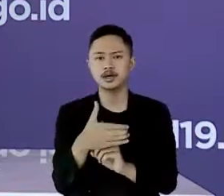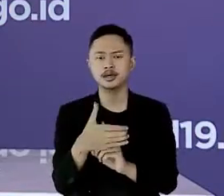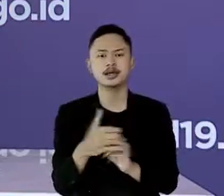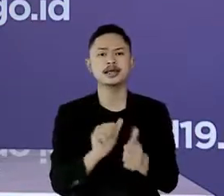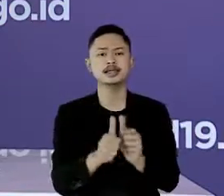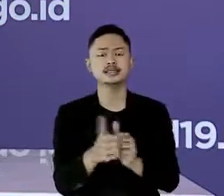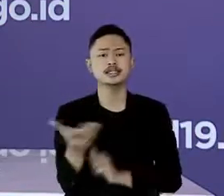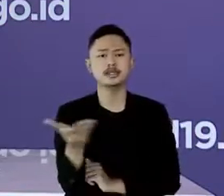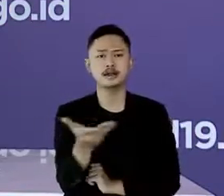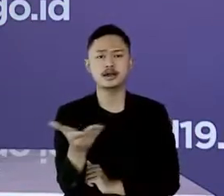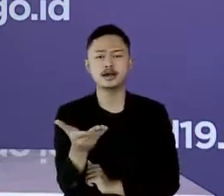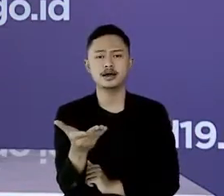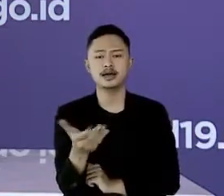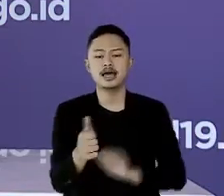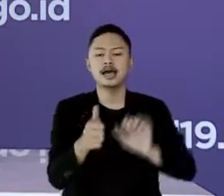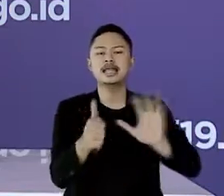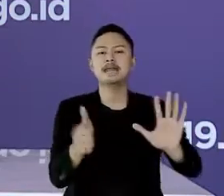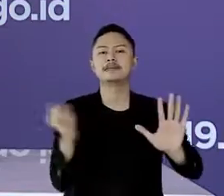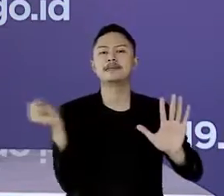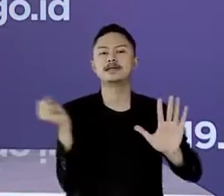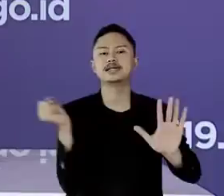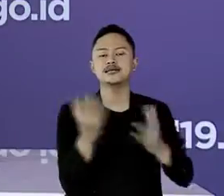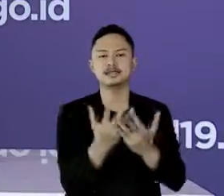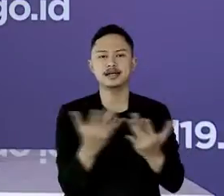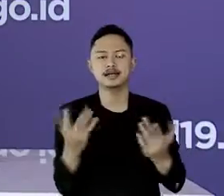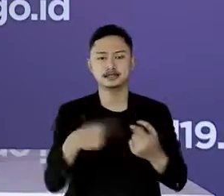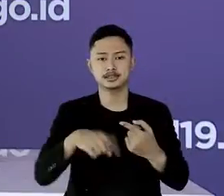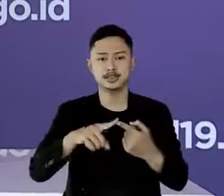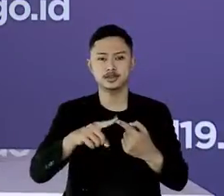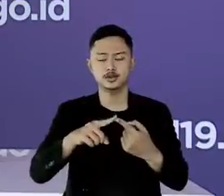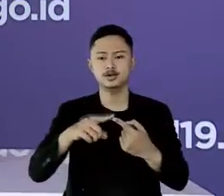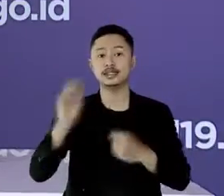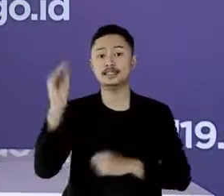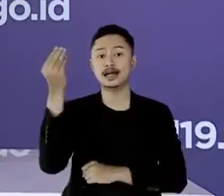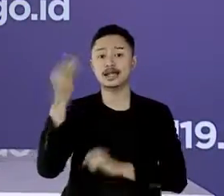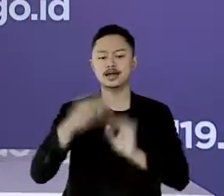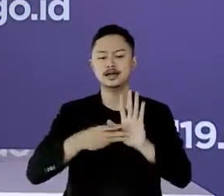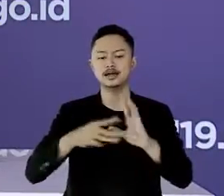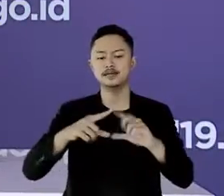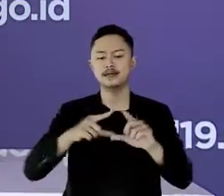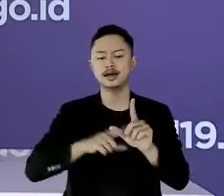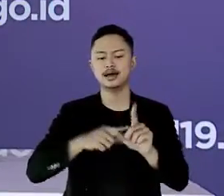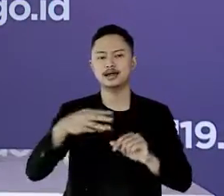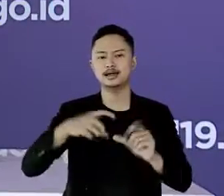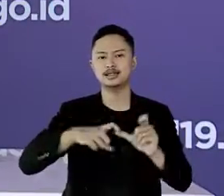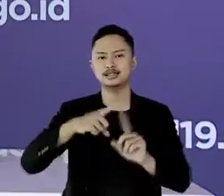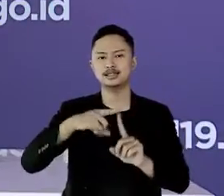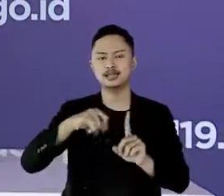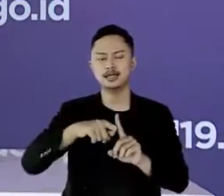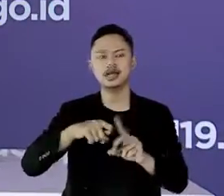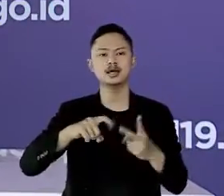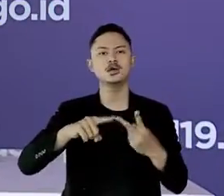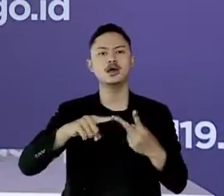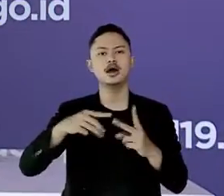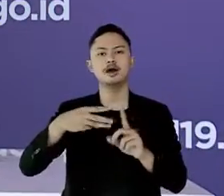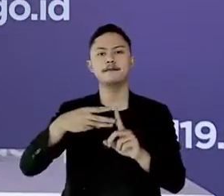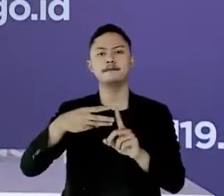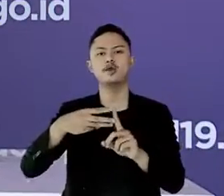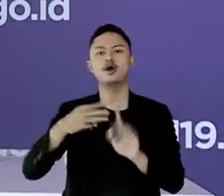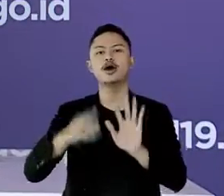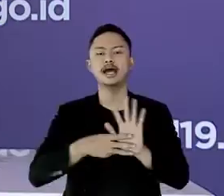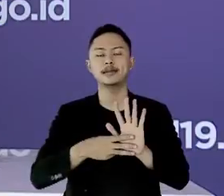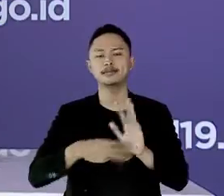dilaksanakan di enam pasar rakyat yakni Pasar Mayestik di Jakarta Pasar Blok M di Jakarta